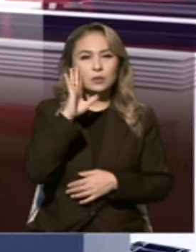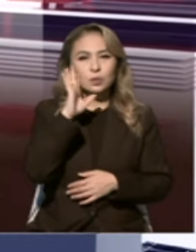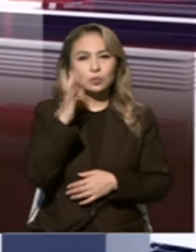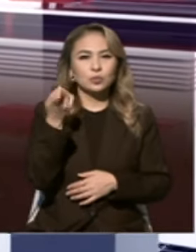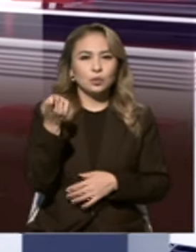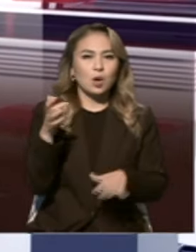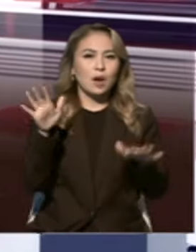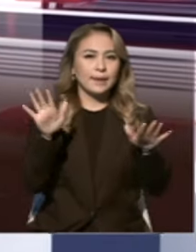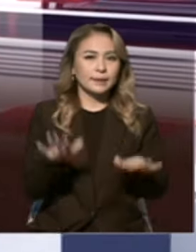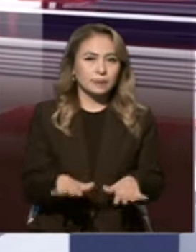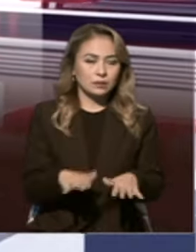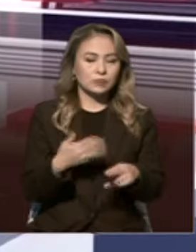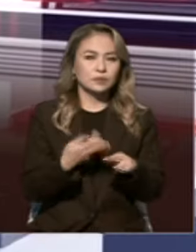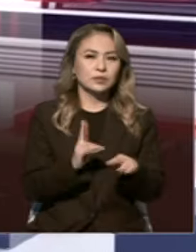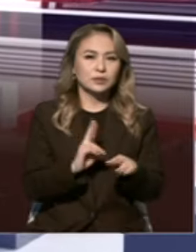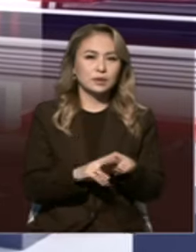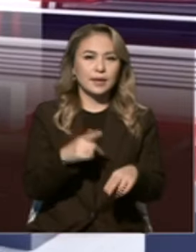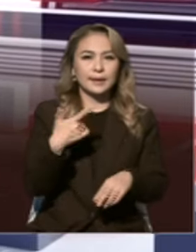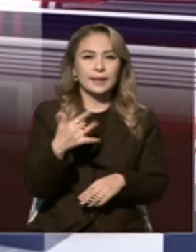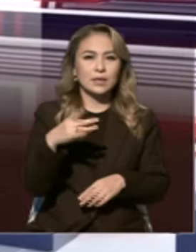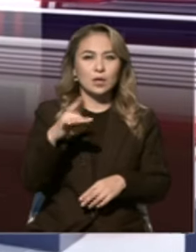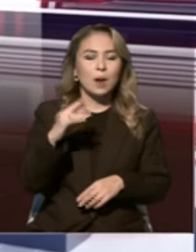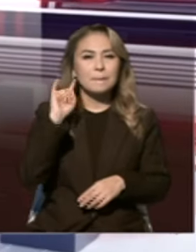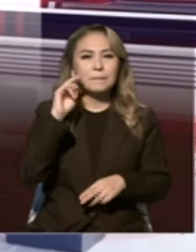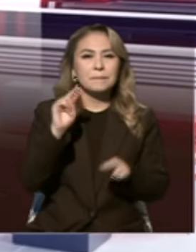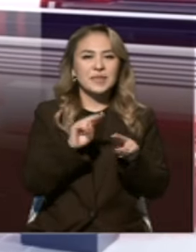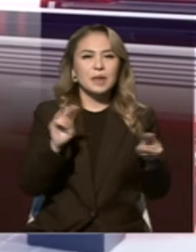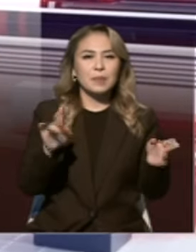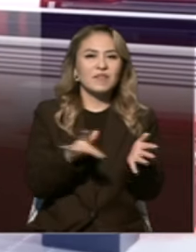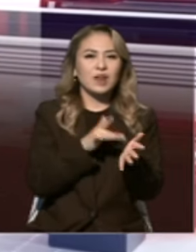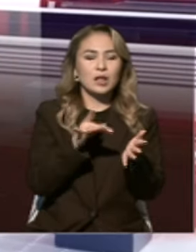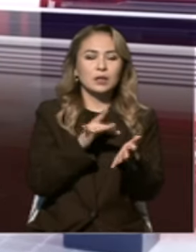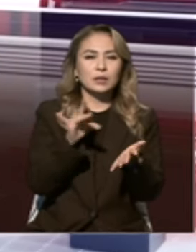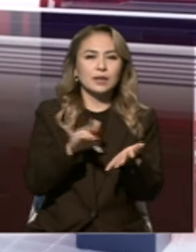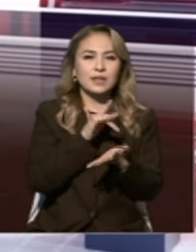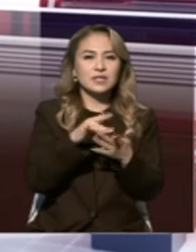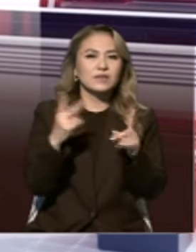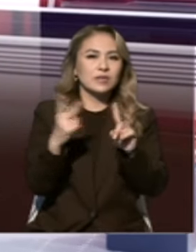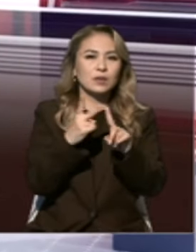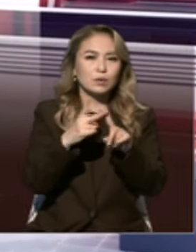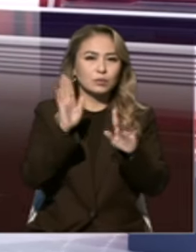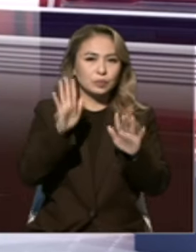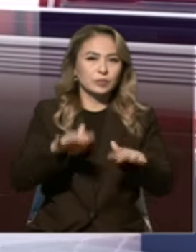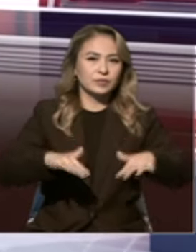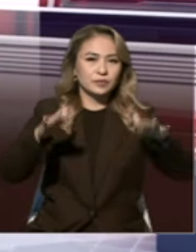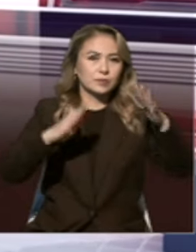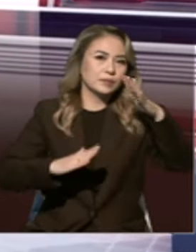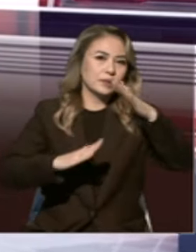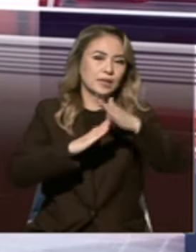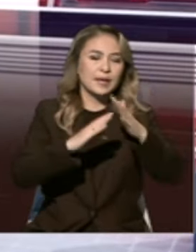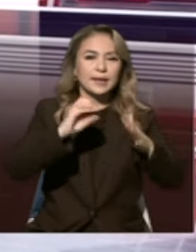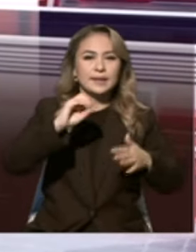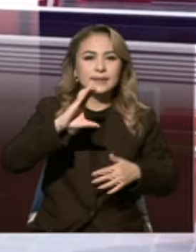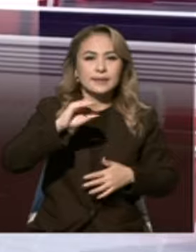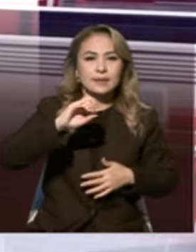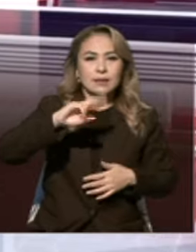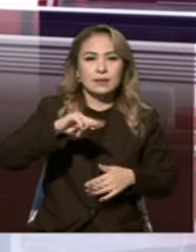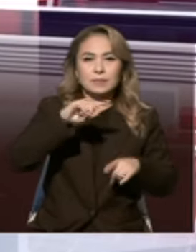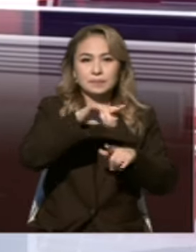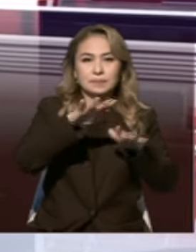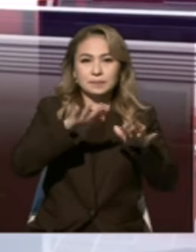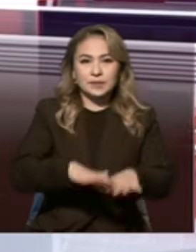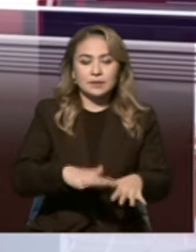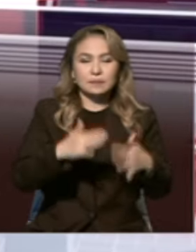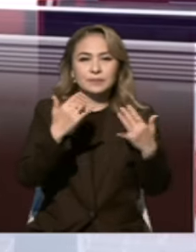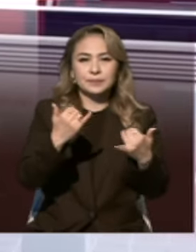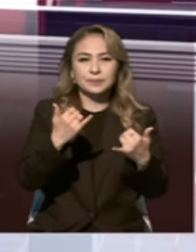аяқталды, су тасқынының енді Петропавл қаласына қарай екінші толқын келе жатыр. Қазір оның шарықтау шегі Есіл ауданында, ал басы